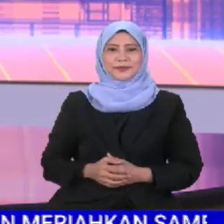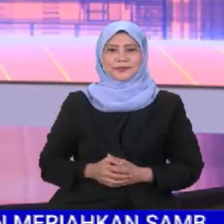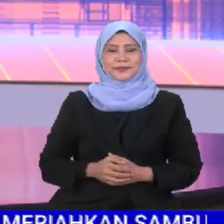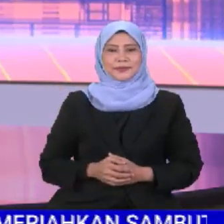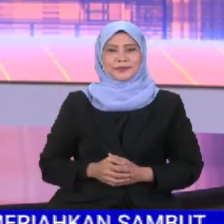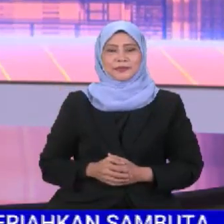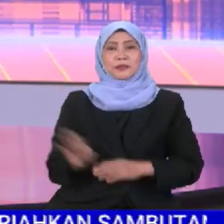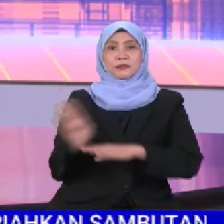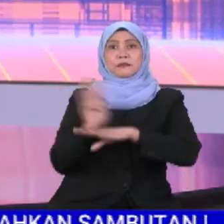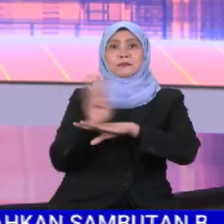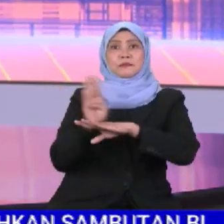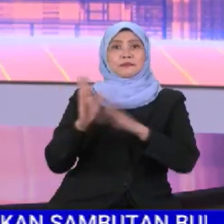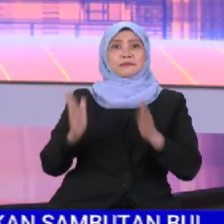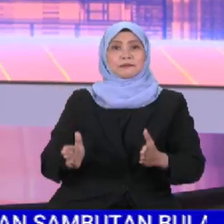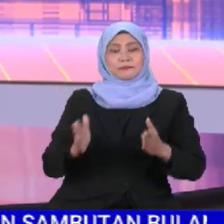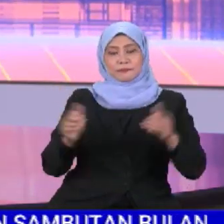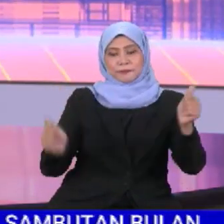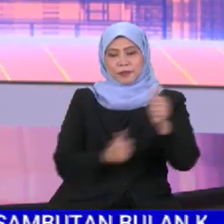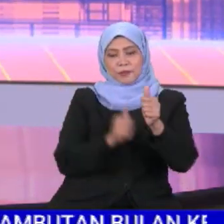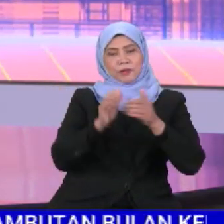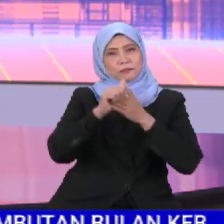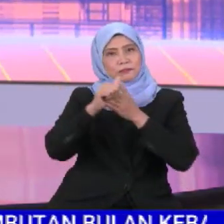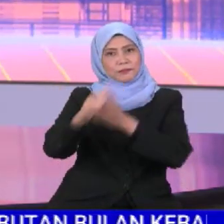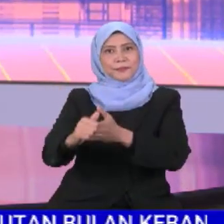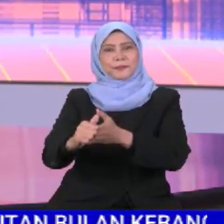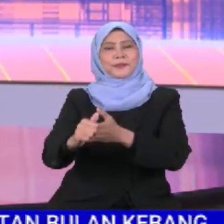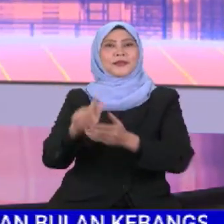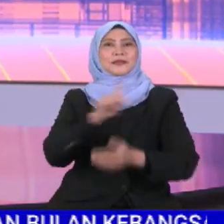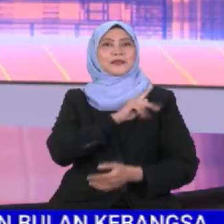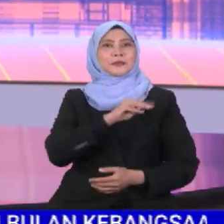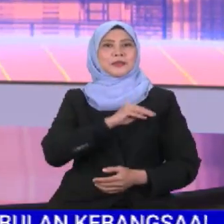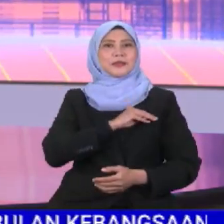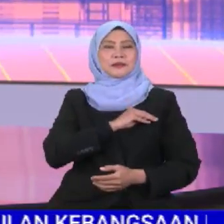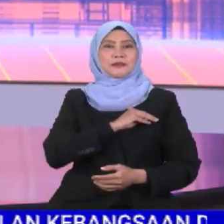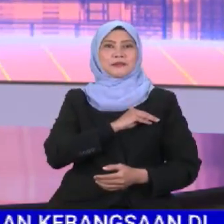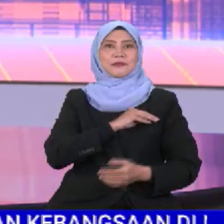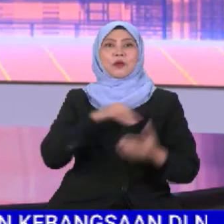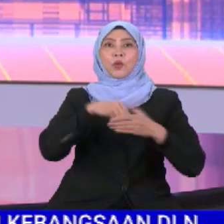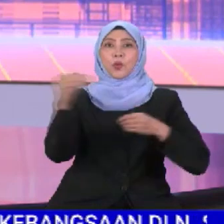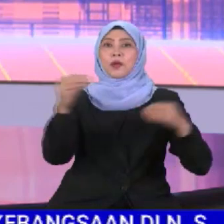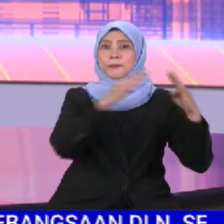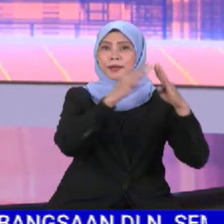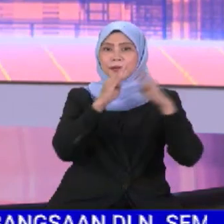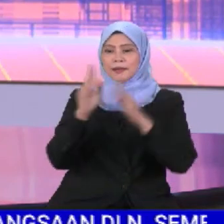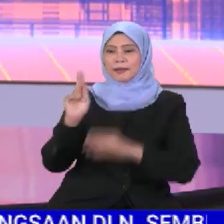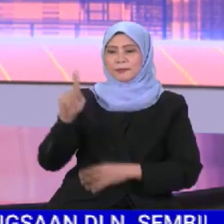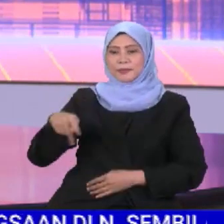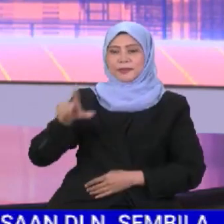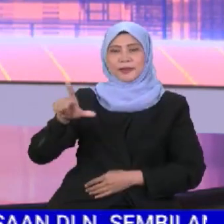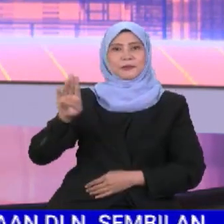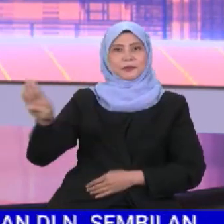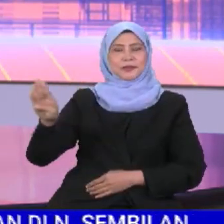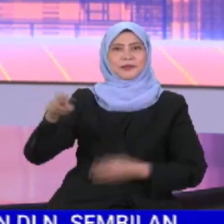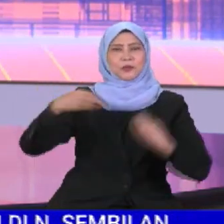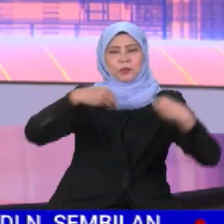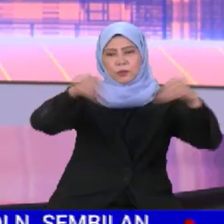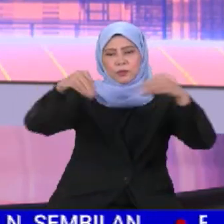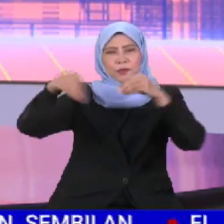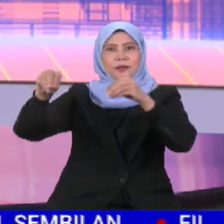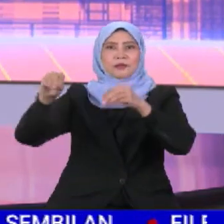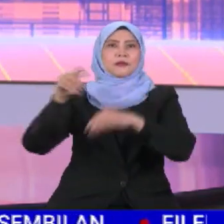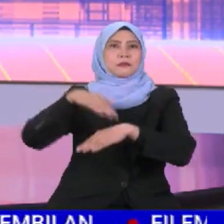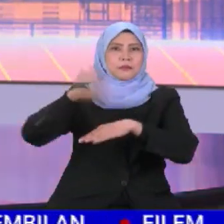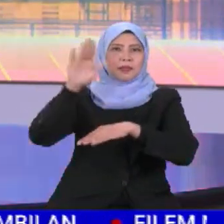Mbak Usahawan dibawah bimbingannya Gresik Kementerian Pembangunan luar Bandar cpob meraih juara melebihi 100.000 Ringgit pada